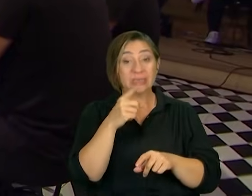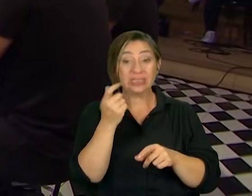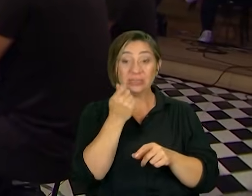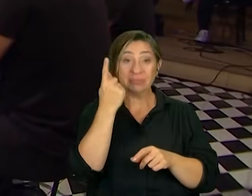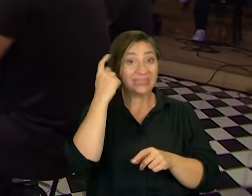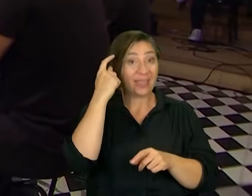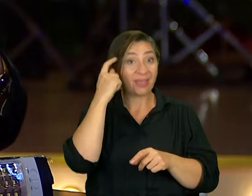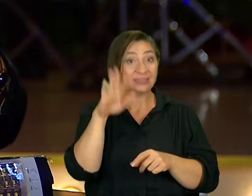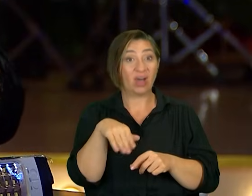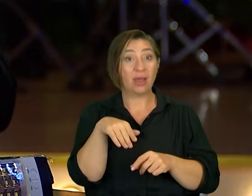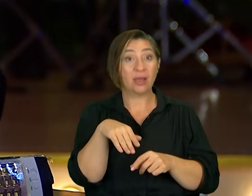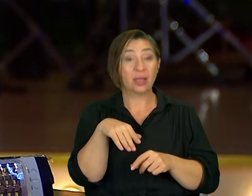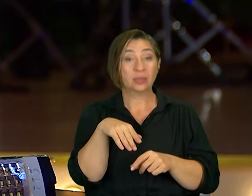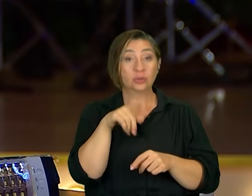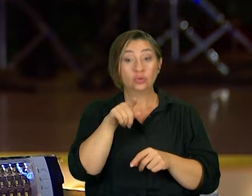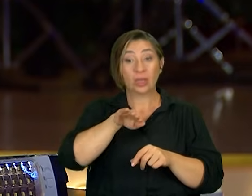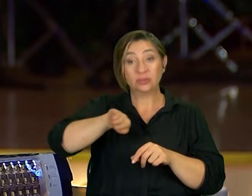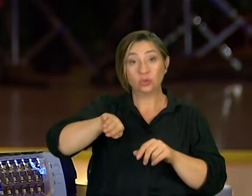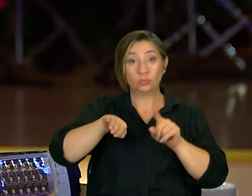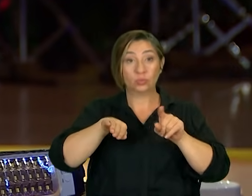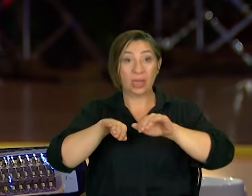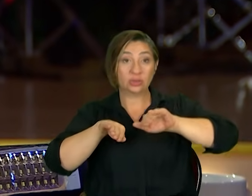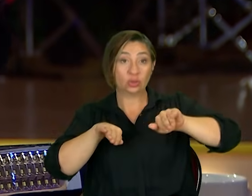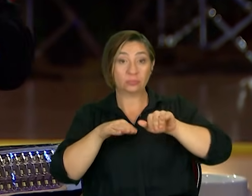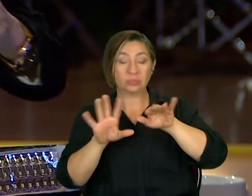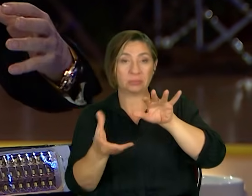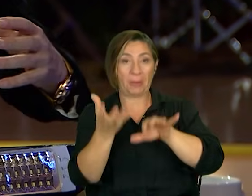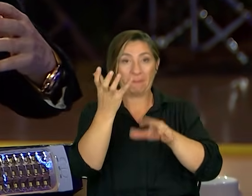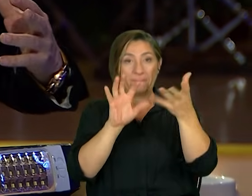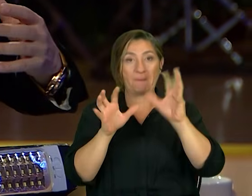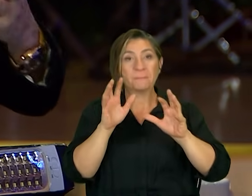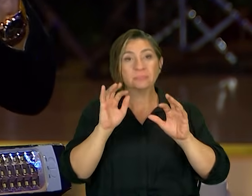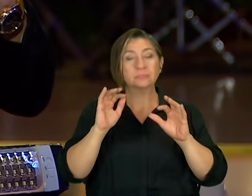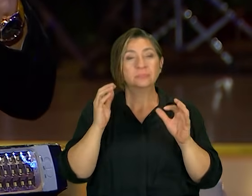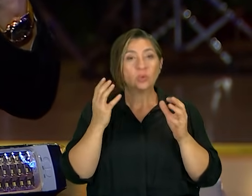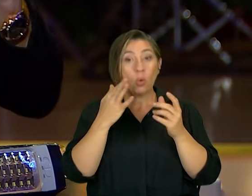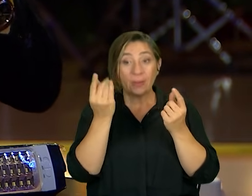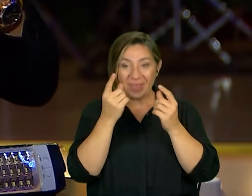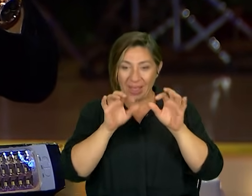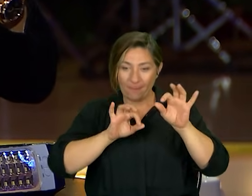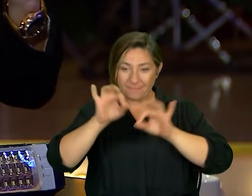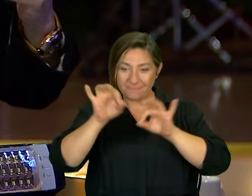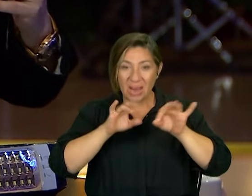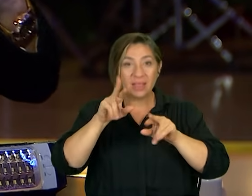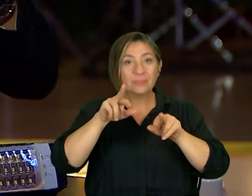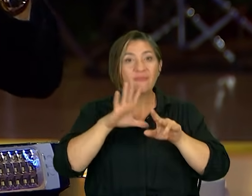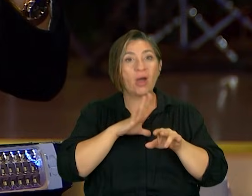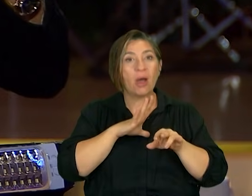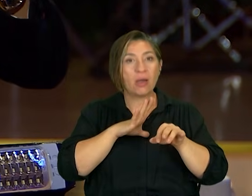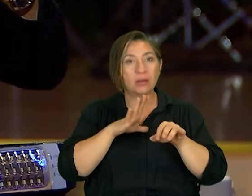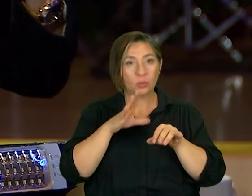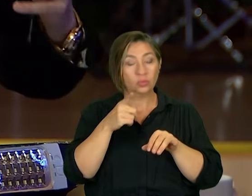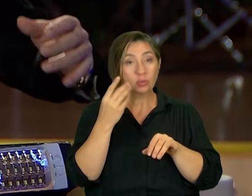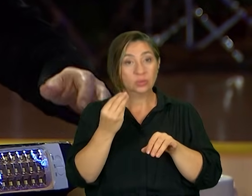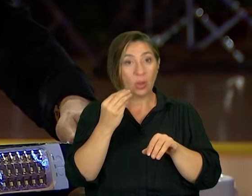bir zekası var yani. Evet. Yani şurayı açıyorum, burası açılıyor, çat küt falan. Yani orada bir şey var, bir satrancı da var o işin, o da